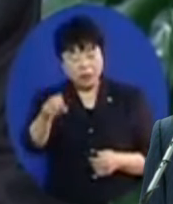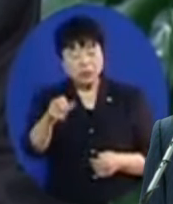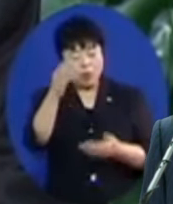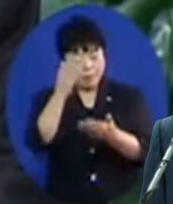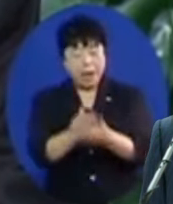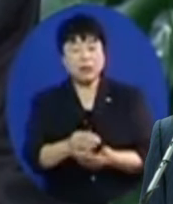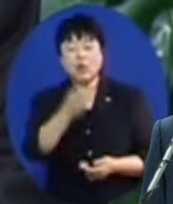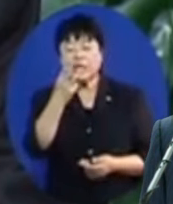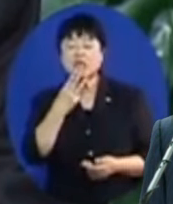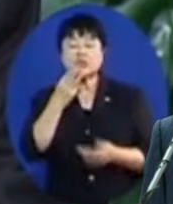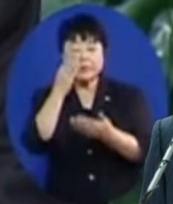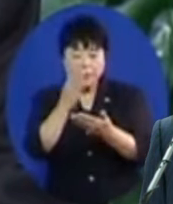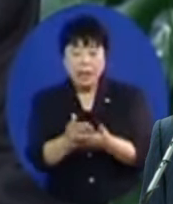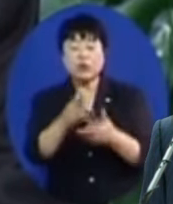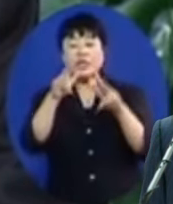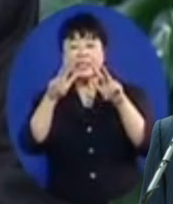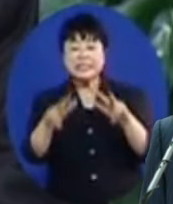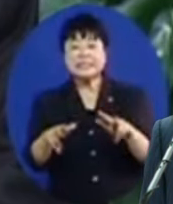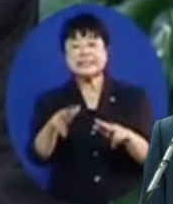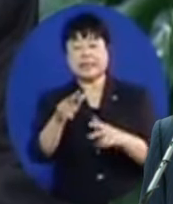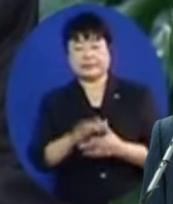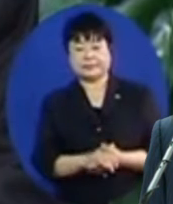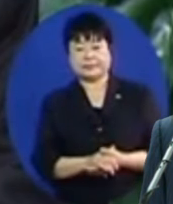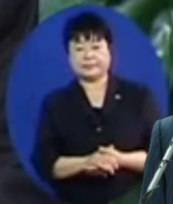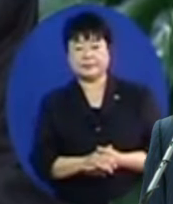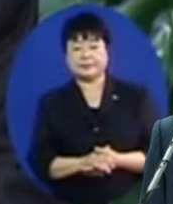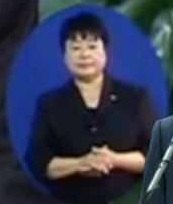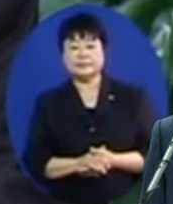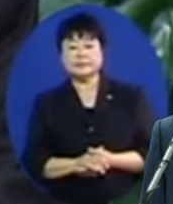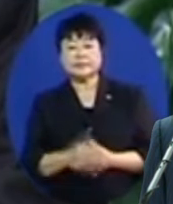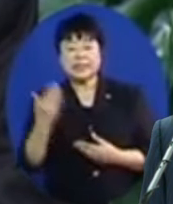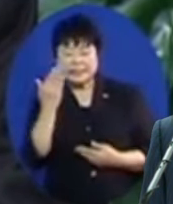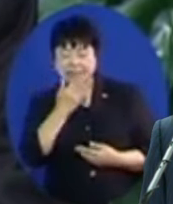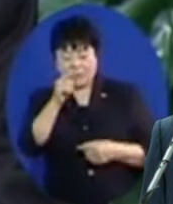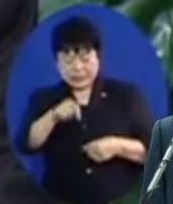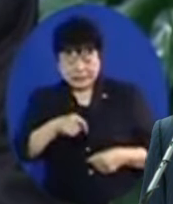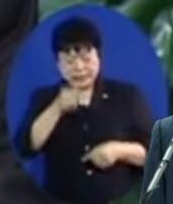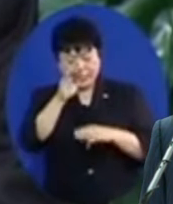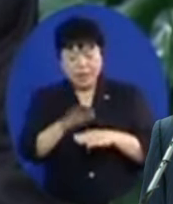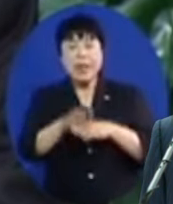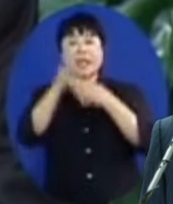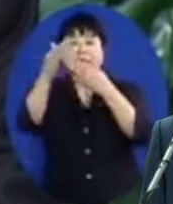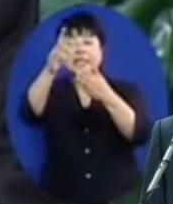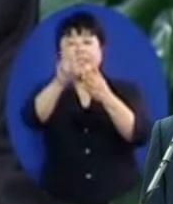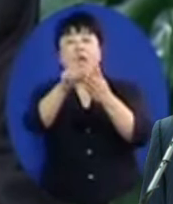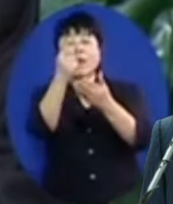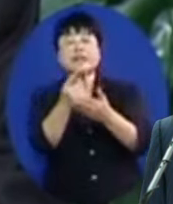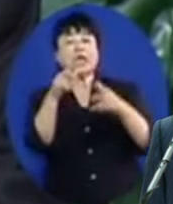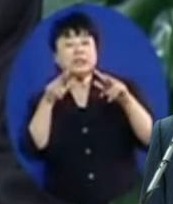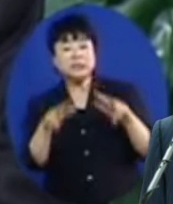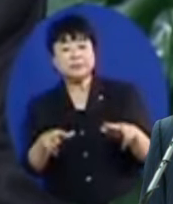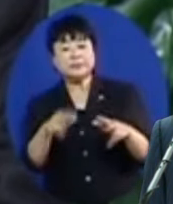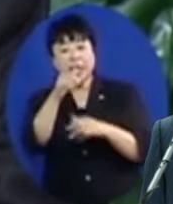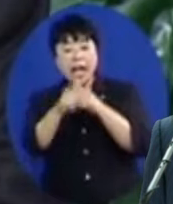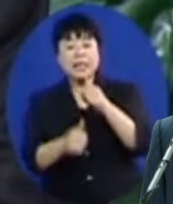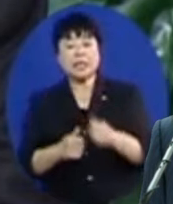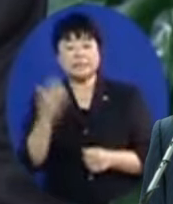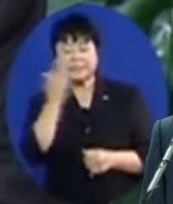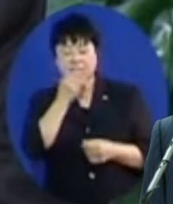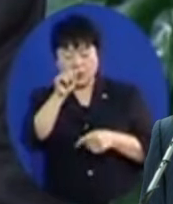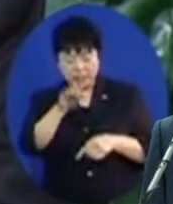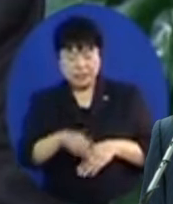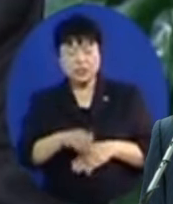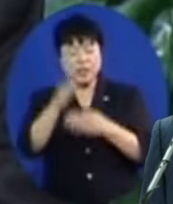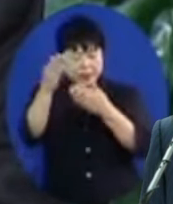말고 예루살렘에서 말고 이제는 신령과 진정으로 예배할 때가 왔나니 지금이 그때라. 하나님은 신령과